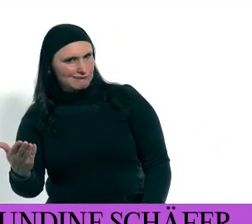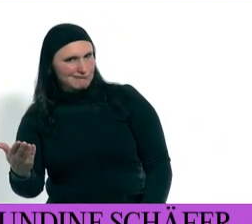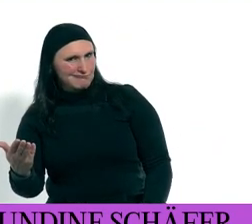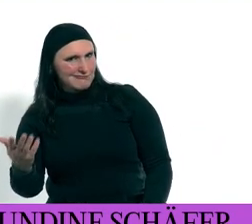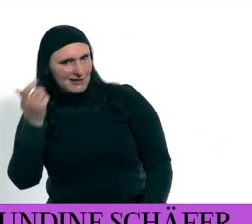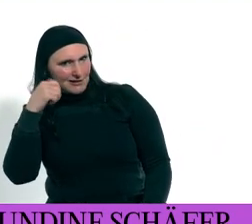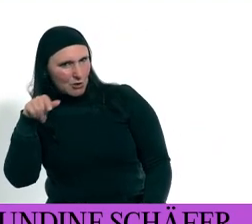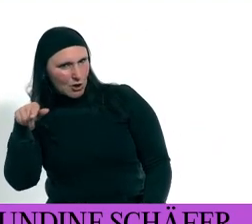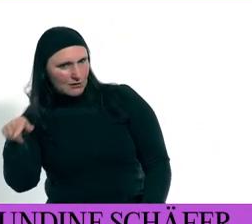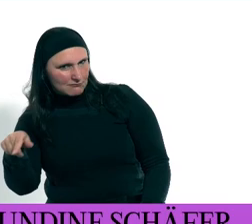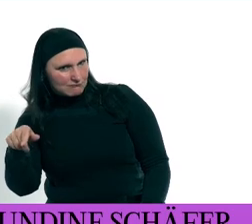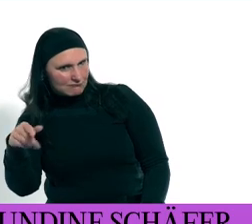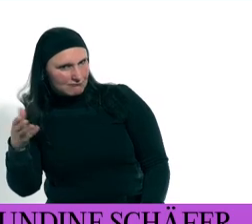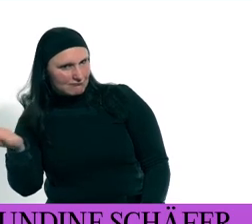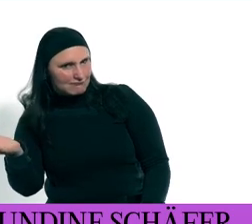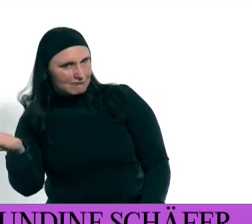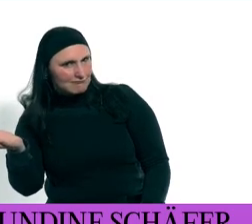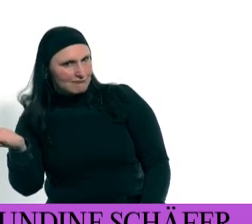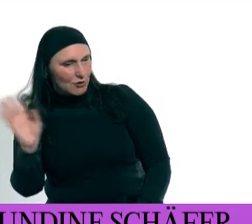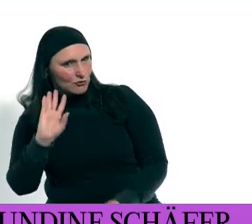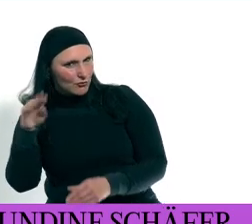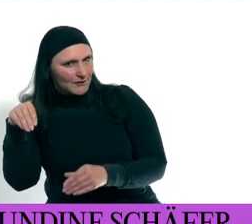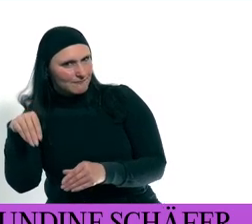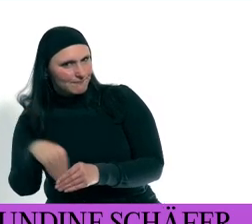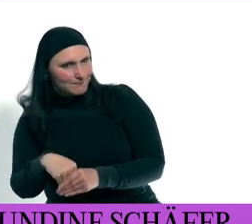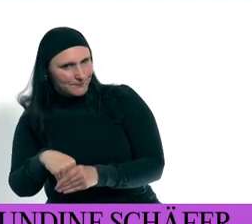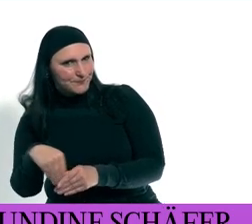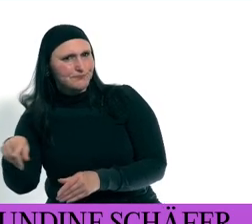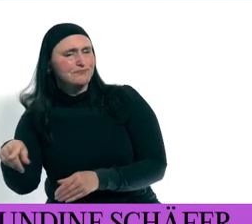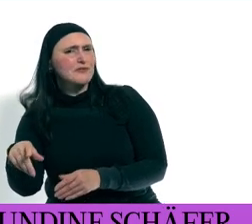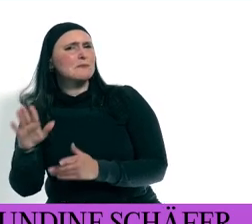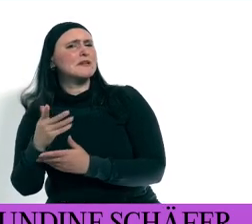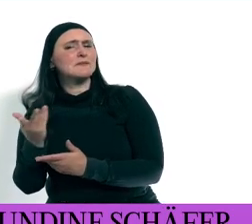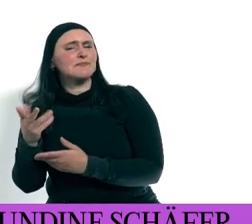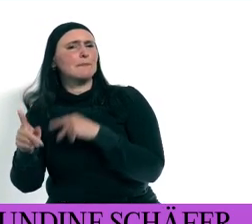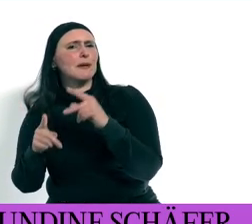Ich denke, so entwickelt sich auch das ZKU permanent.